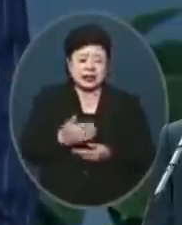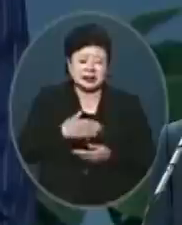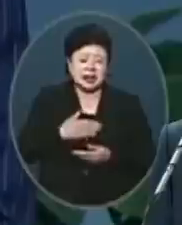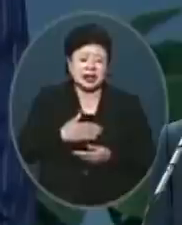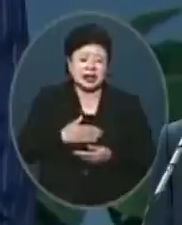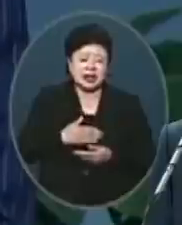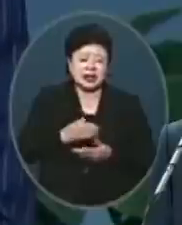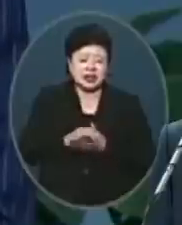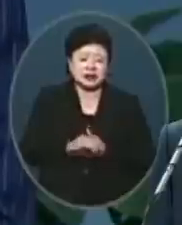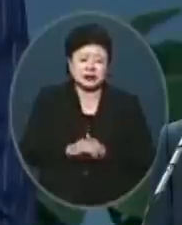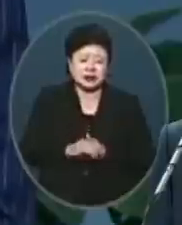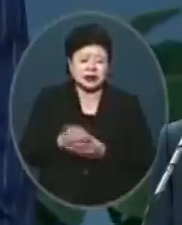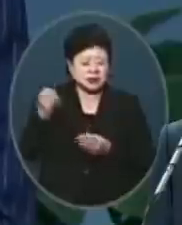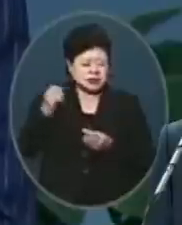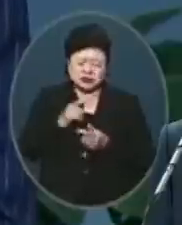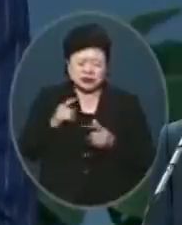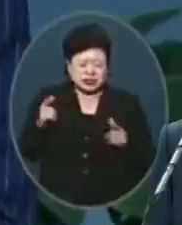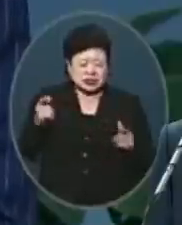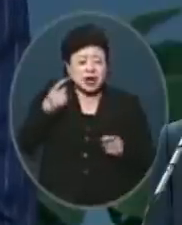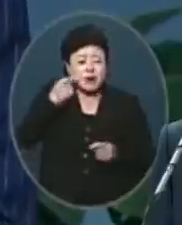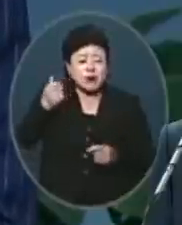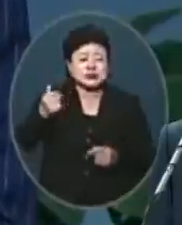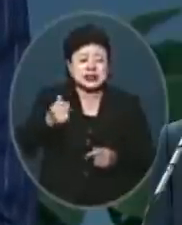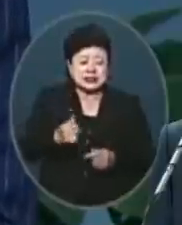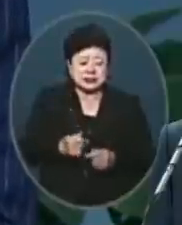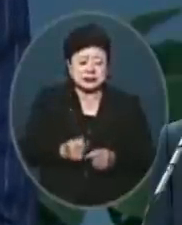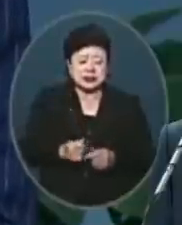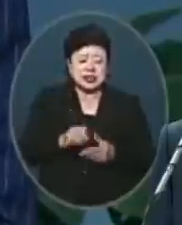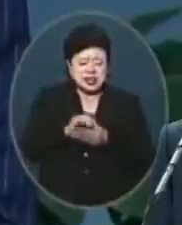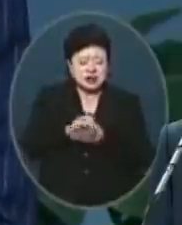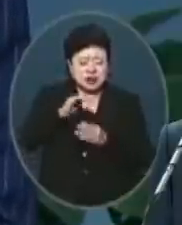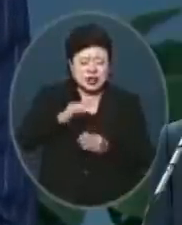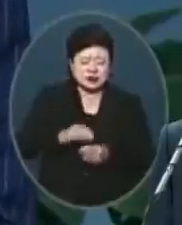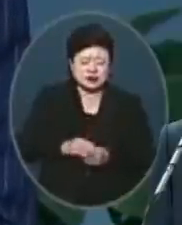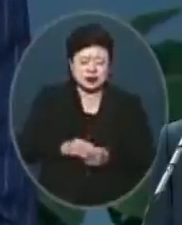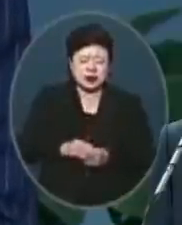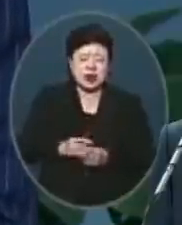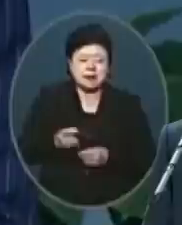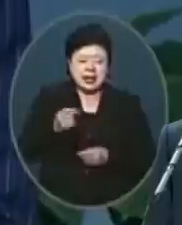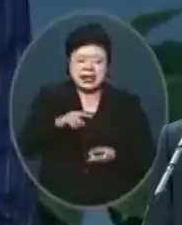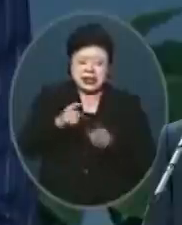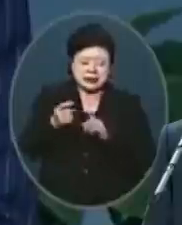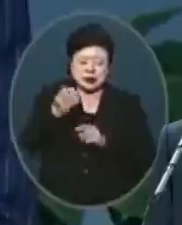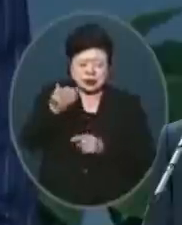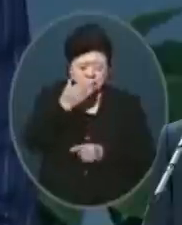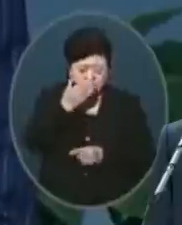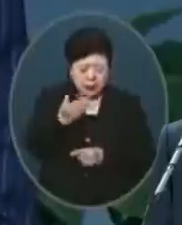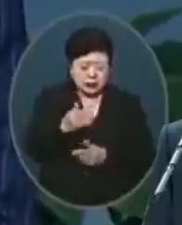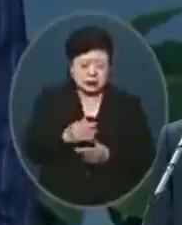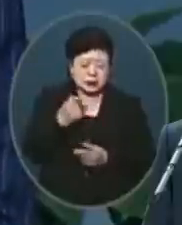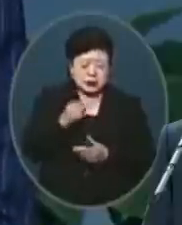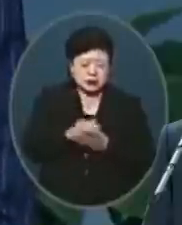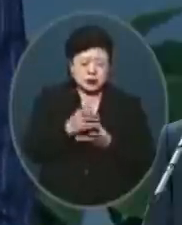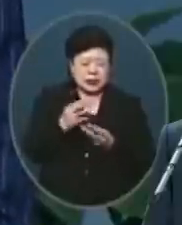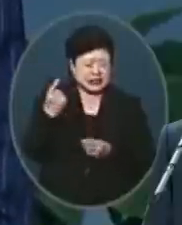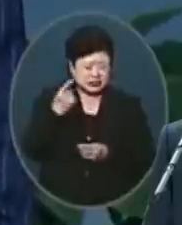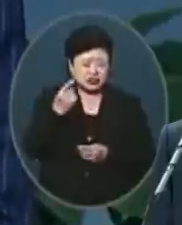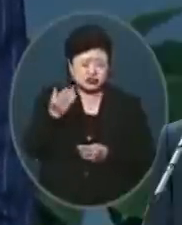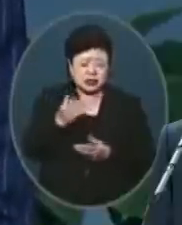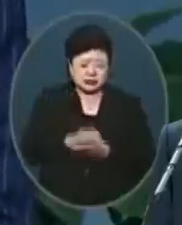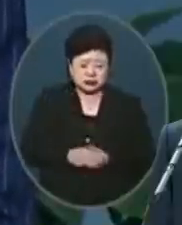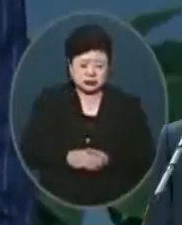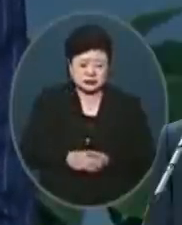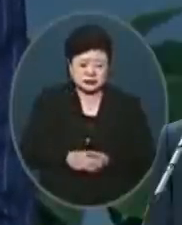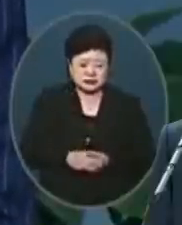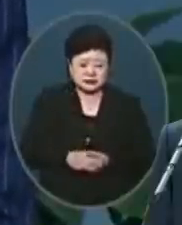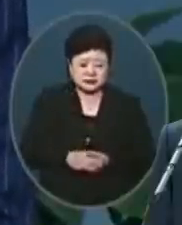기도를 들어줄 수가 있느냐 목사님의 기도가 빨리 들어지겠냐 목사님이 기도해달라고 그래서